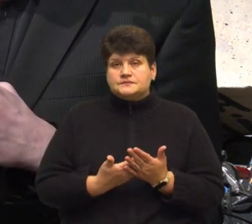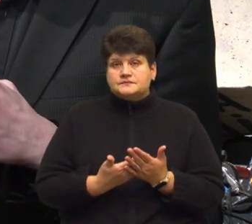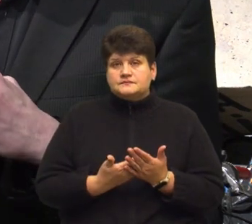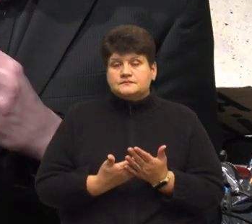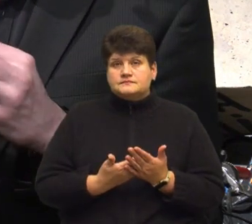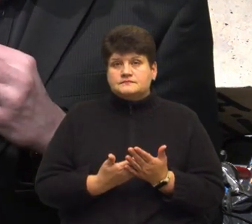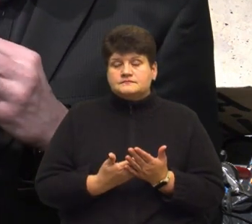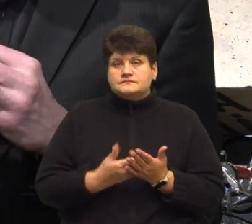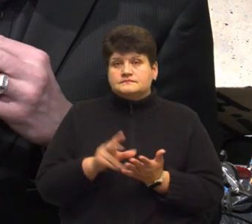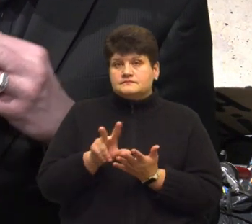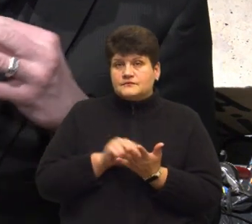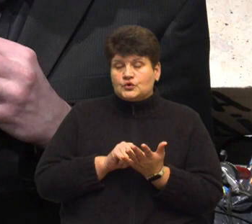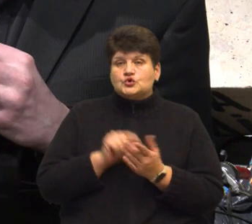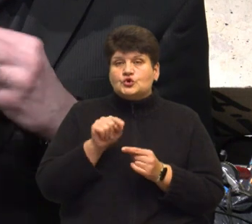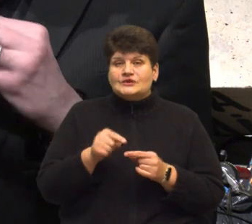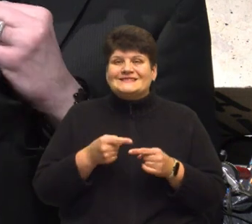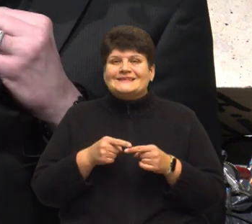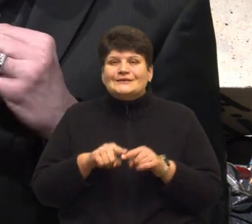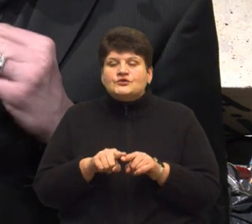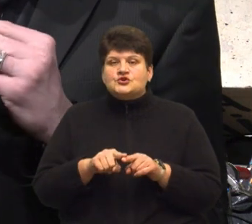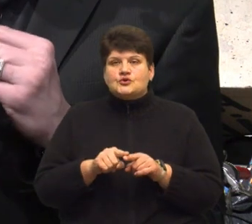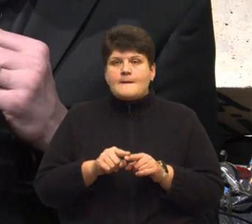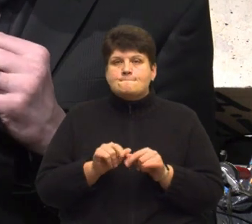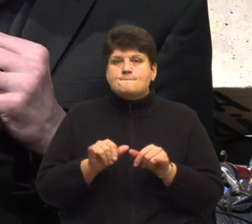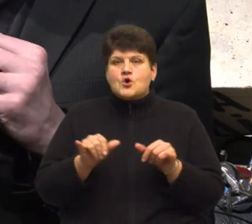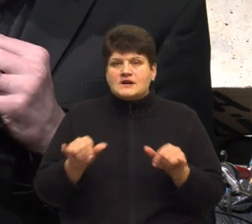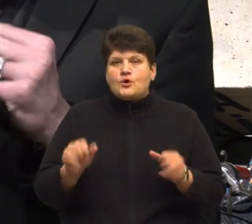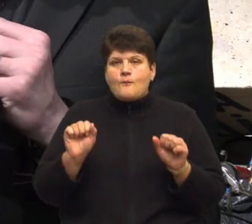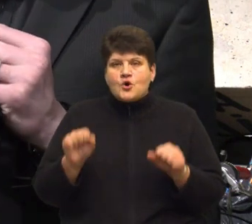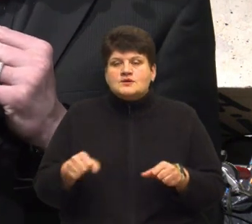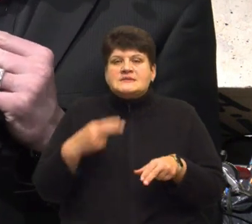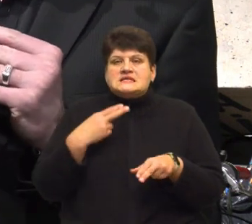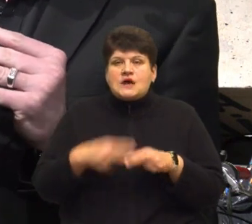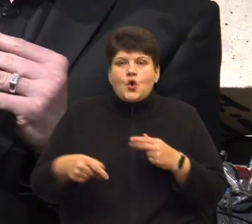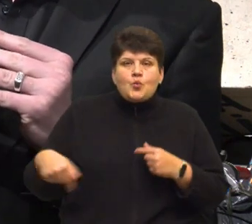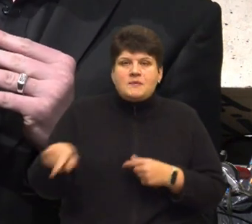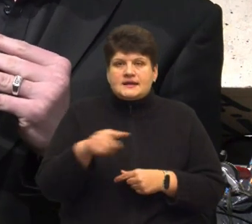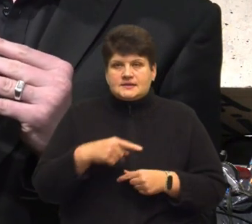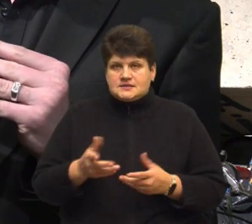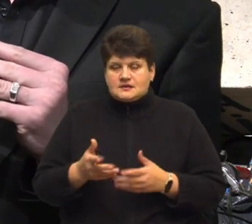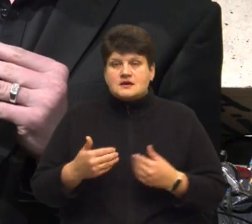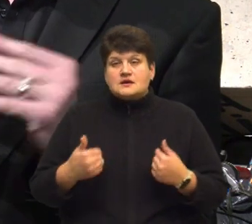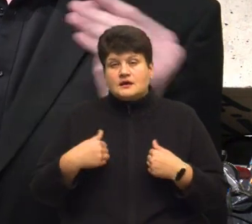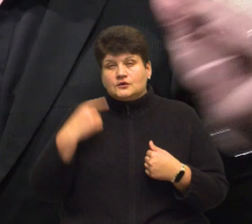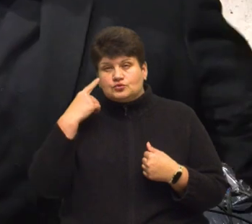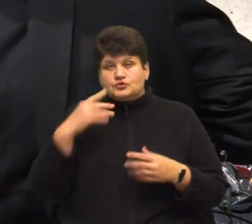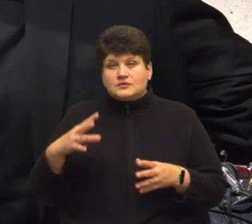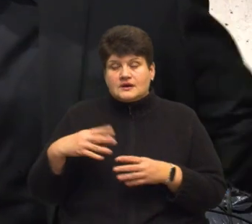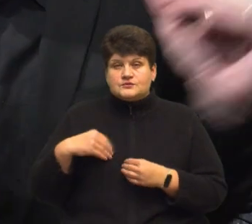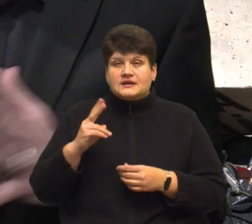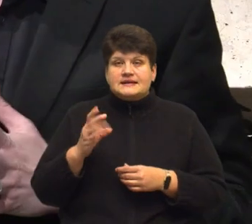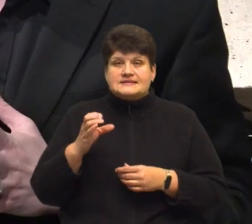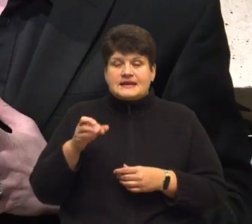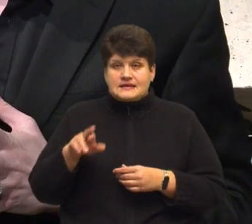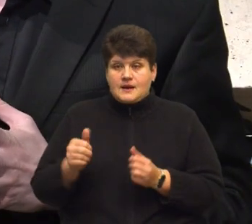Канон того технологічного прогресу в якому ми можемо з вами загубитися Я думаю що ми із Ксенією яка